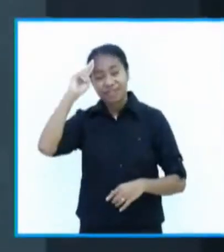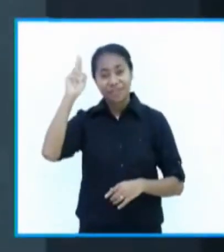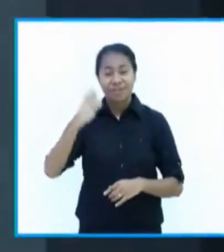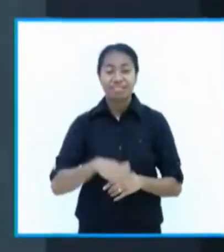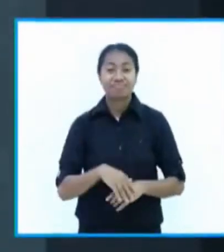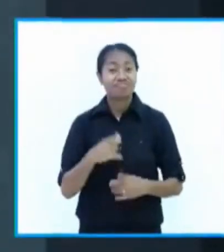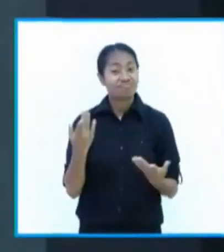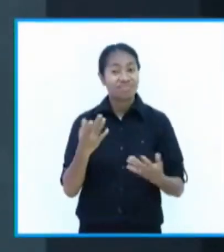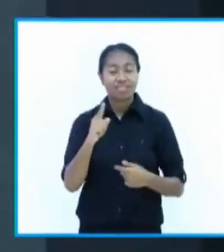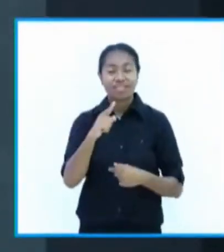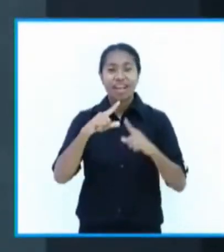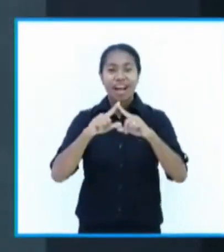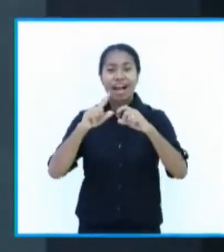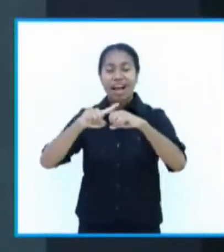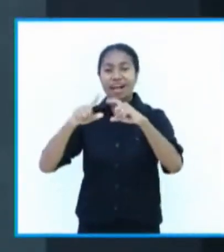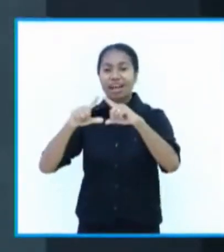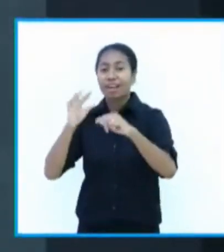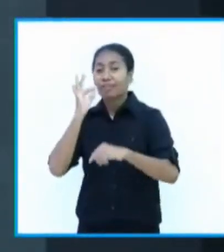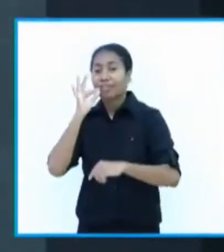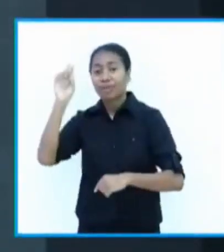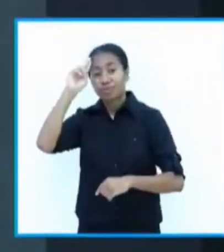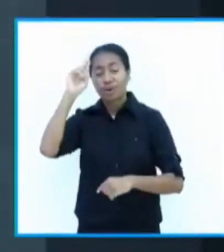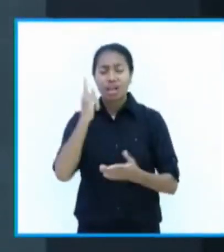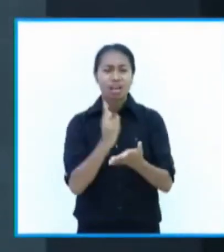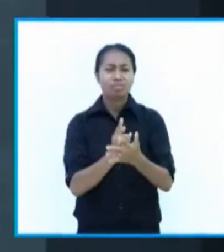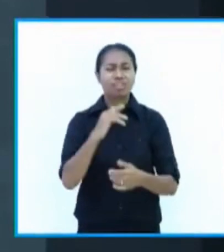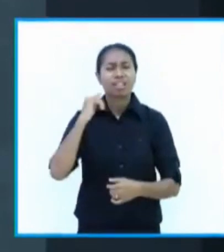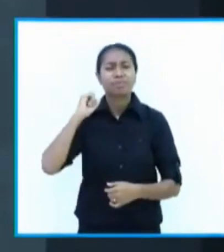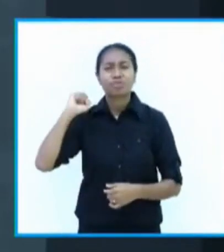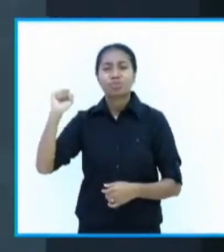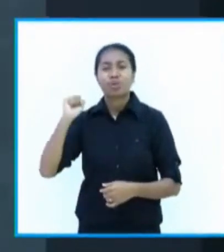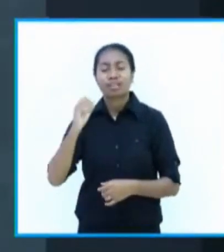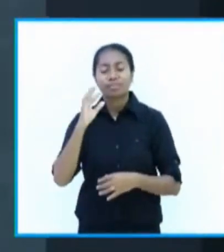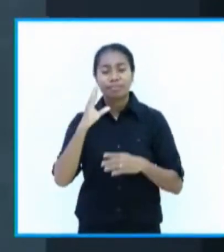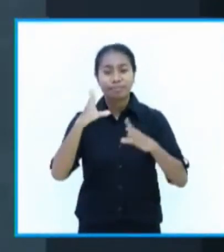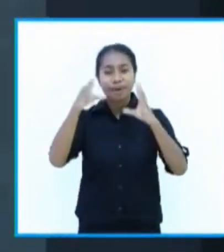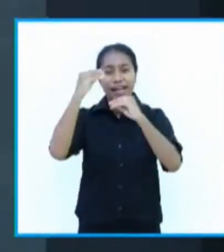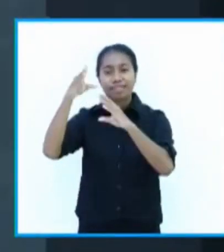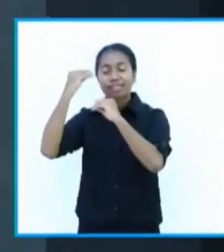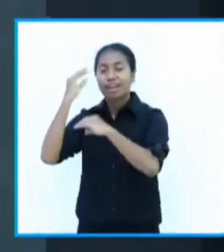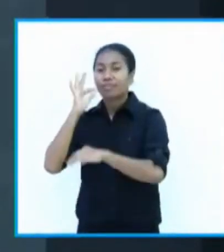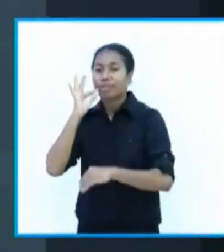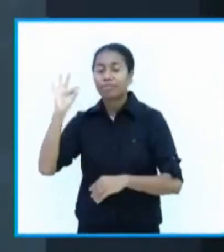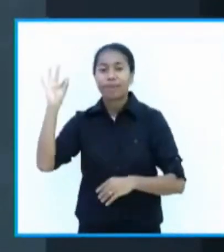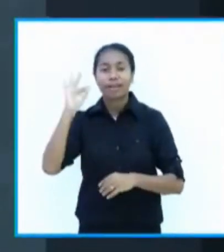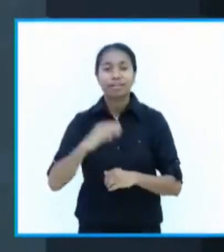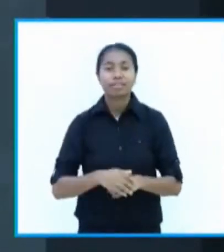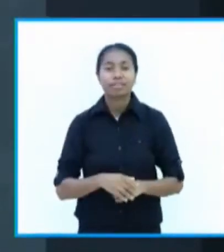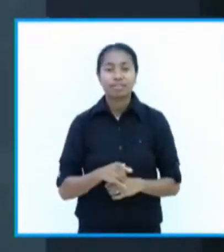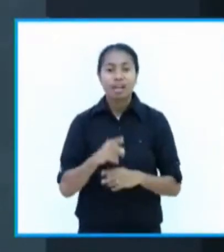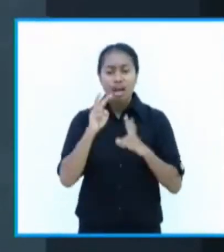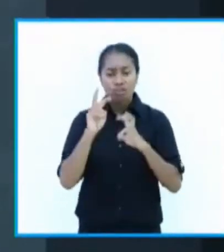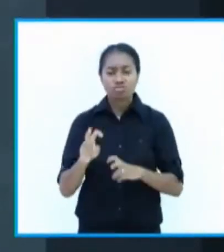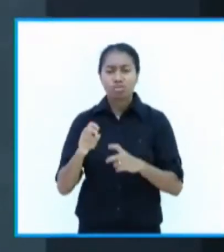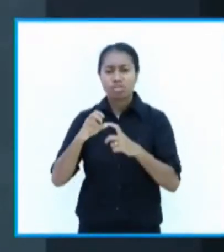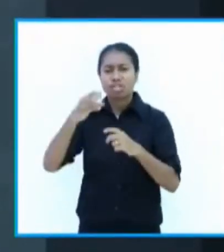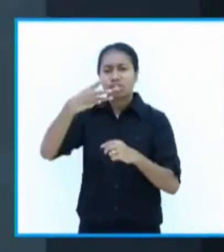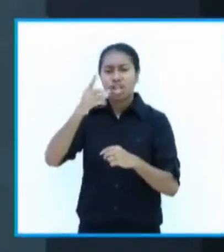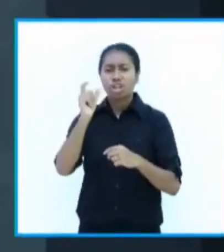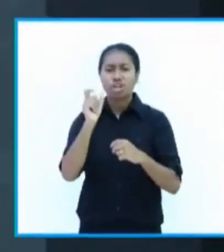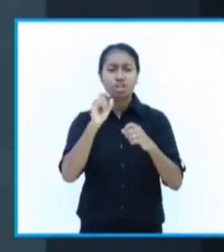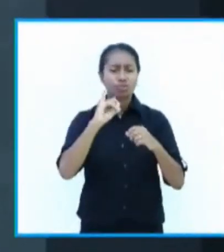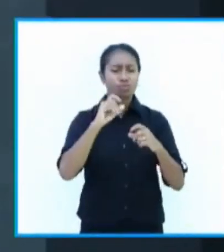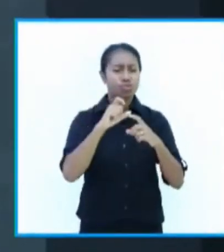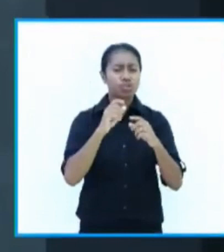berakar lagi dong Firman kuatlah hilang Firman belajar Firman Hai secara serius sambil